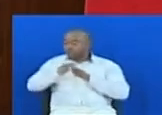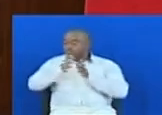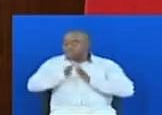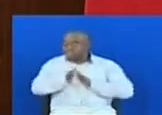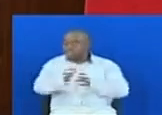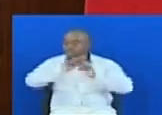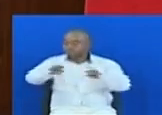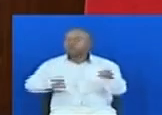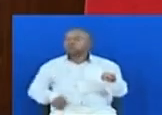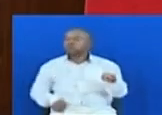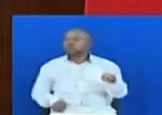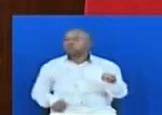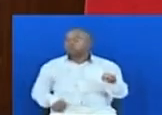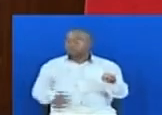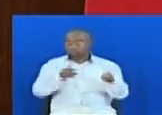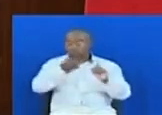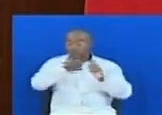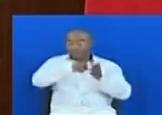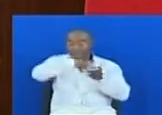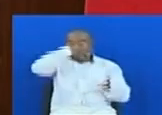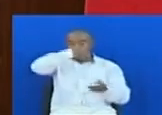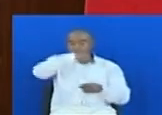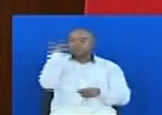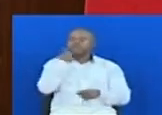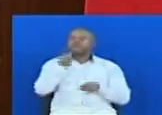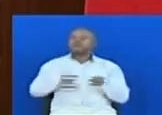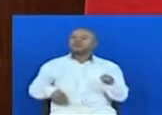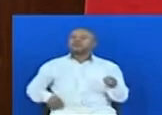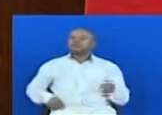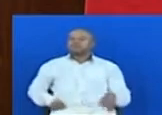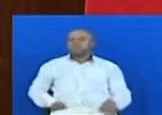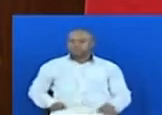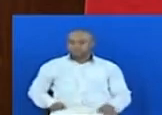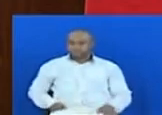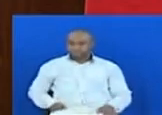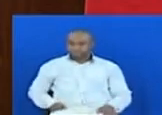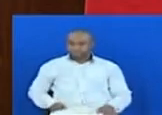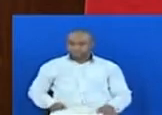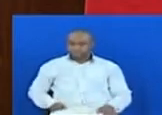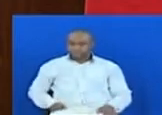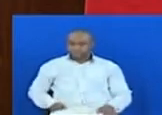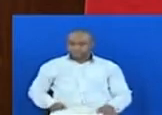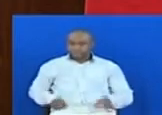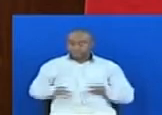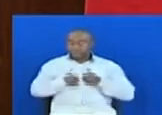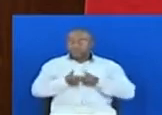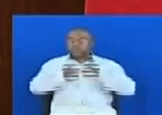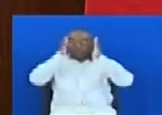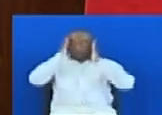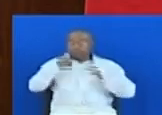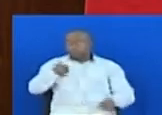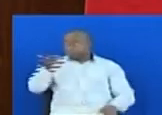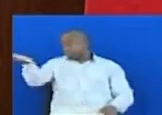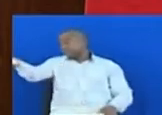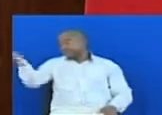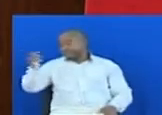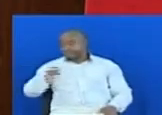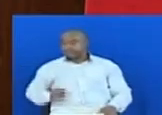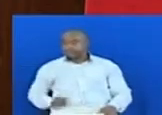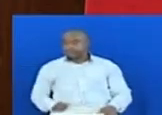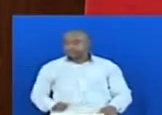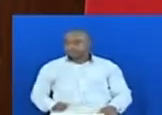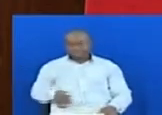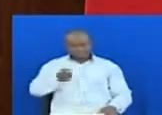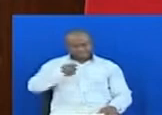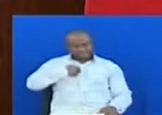iliyochukua kwa maslahi mapana ya taifa hili. Lakini Mheshimiwa Spika,